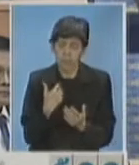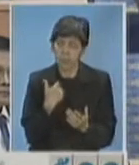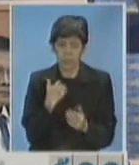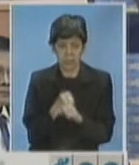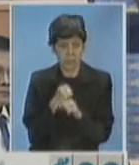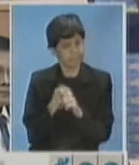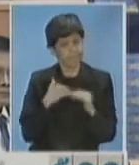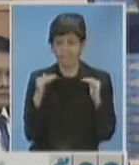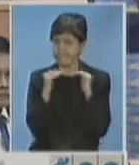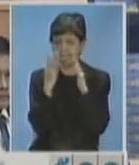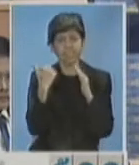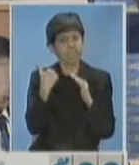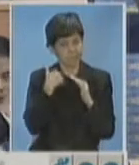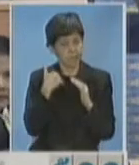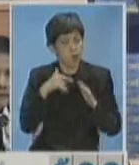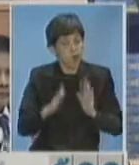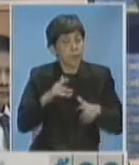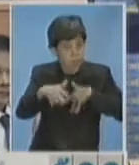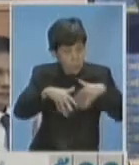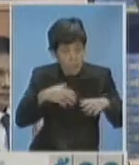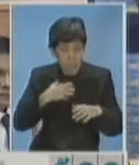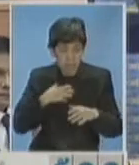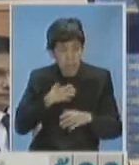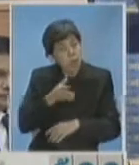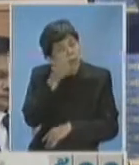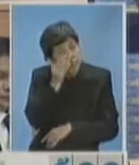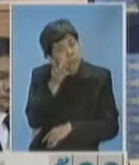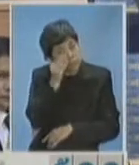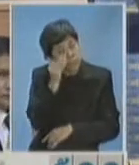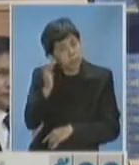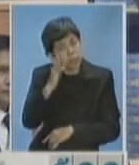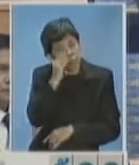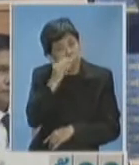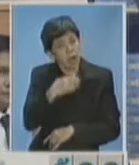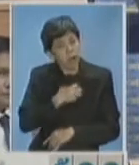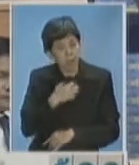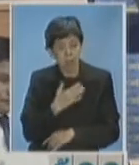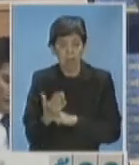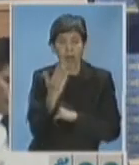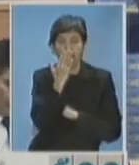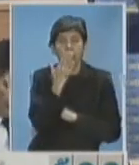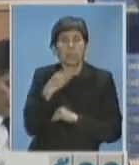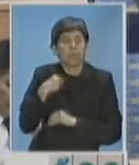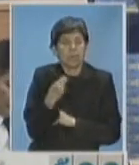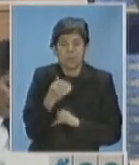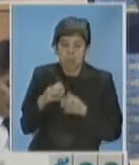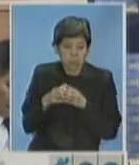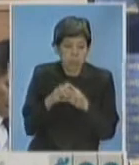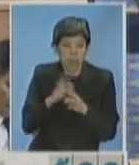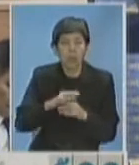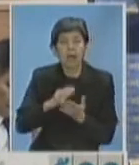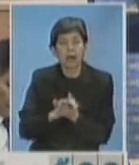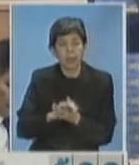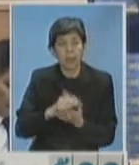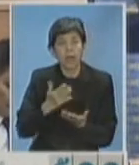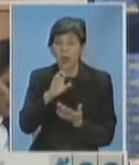การเลือกปฏิบัติพี่น้องประชาชนที่จะเข้ามาฟังการอภิปรายหน้าสภาเข้ามาไม่ได้แม้แต่ร้อยเอก